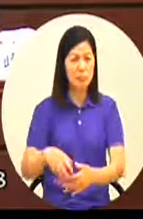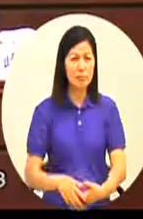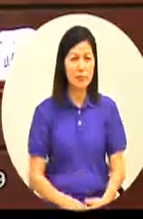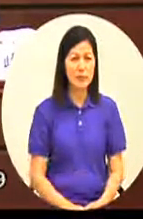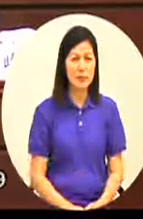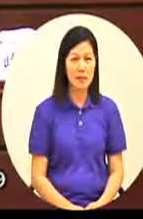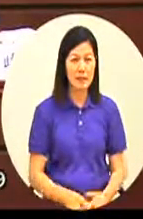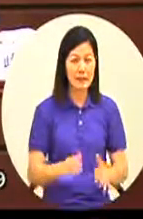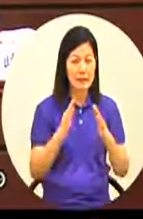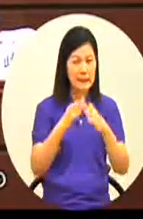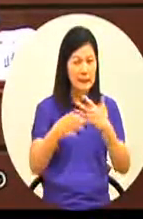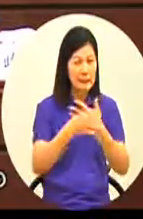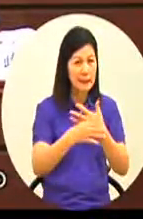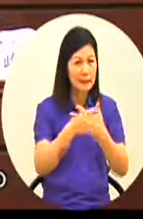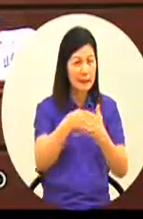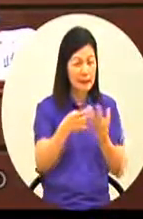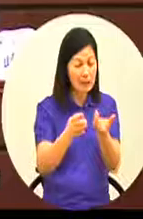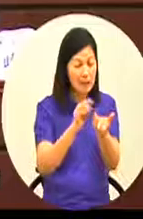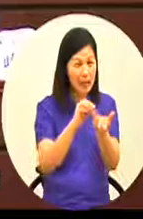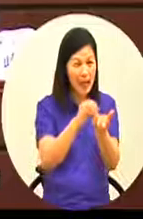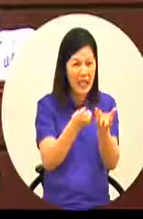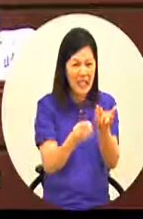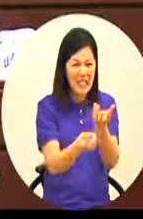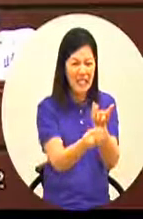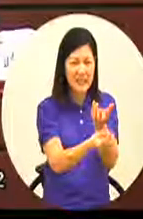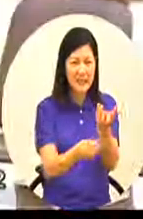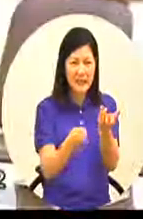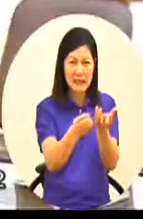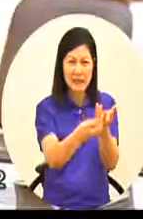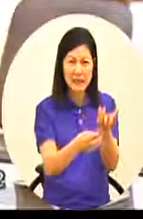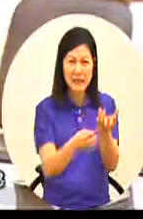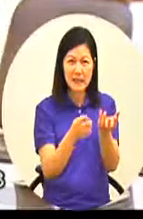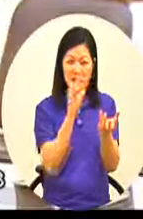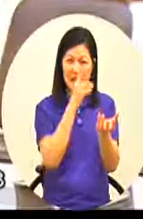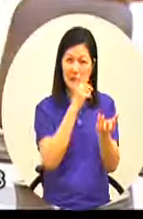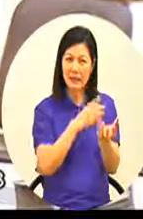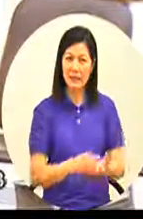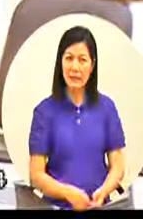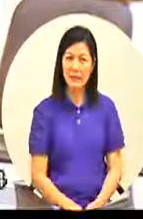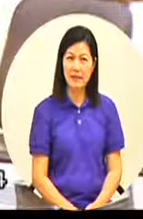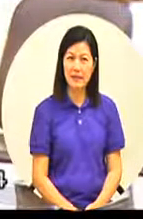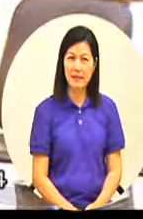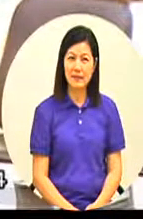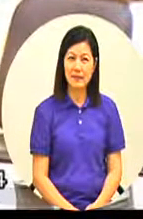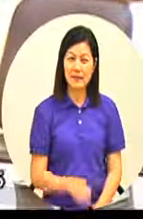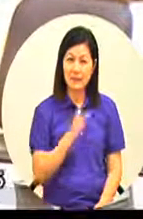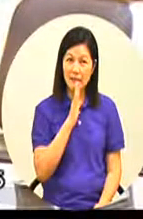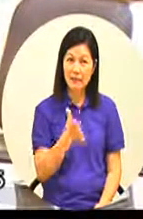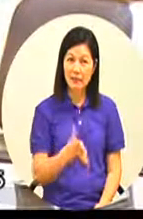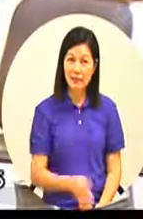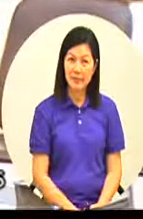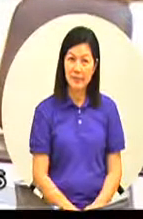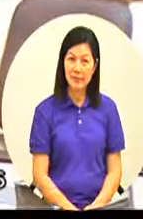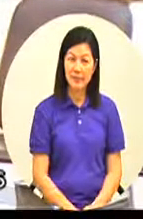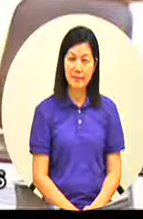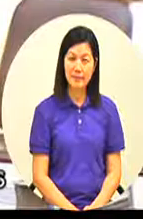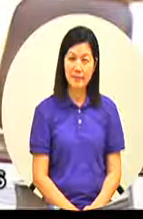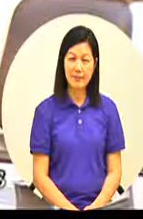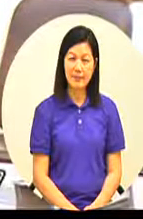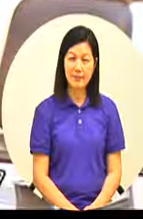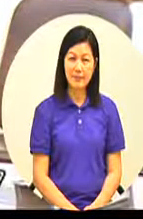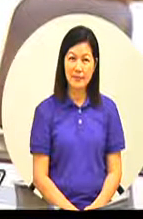家属伫边啊，爱会讲家这搬家往后我死个哦，是安尼吗？ 所